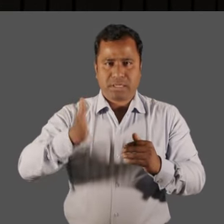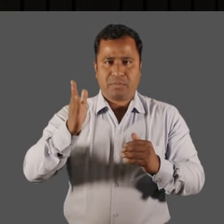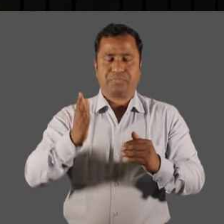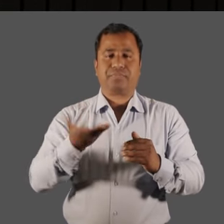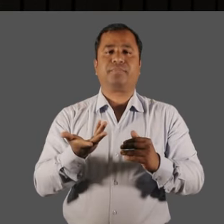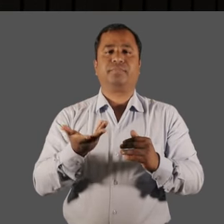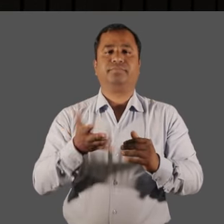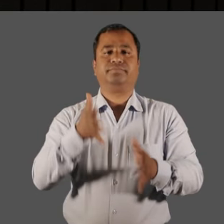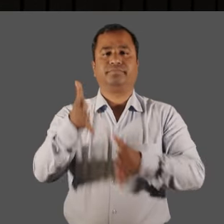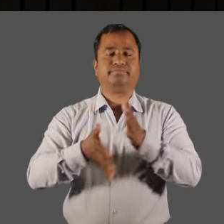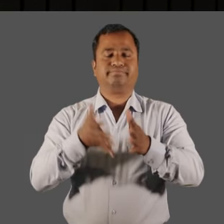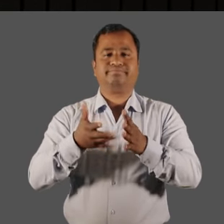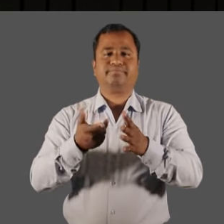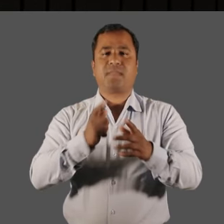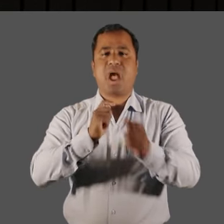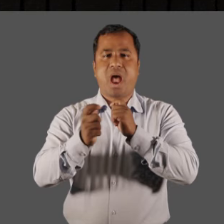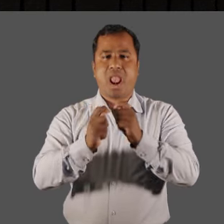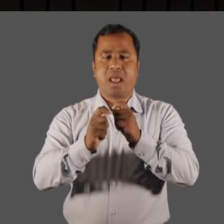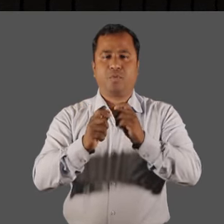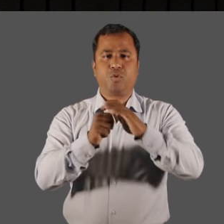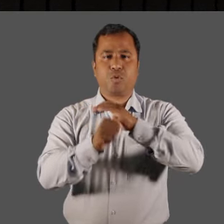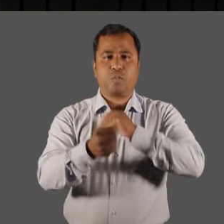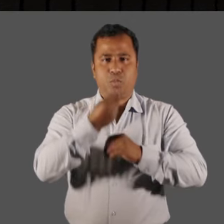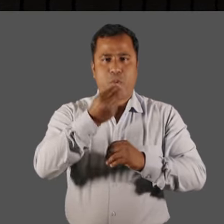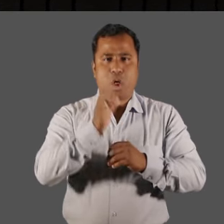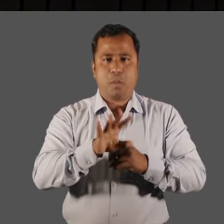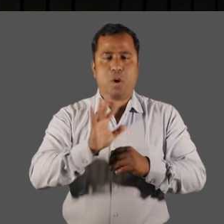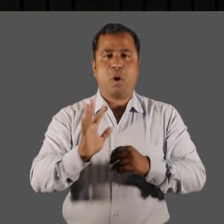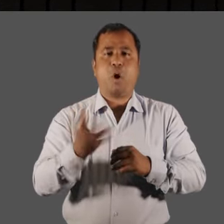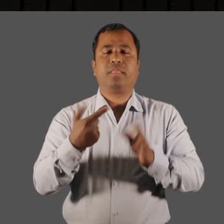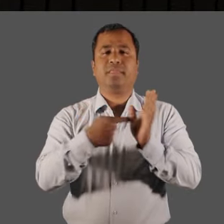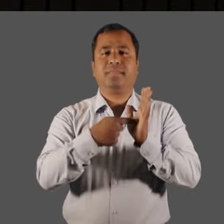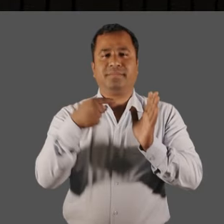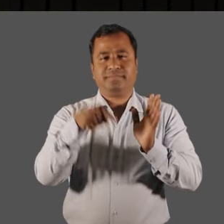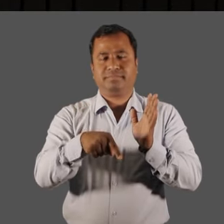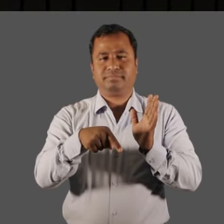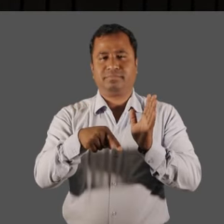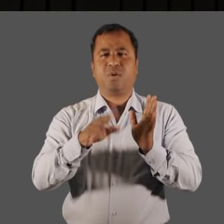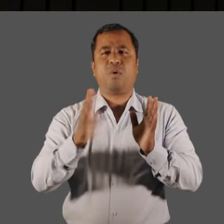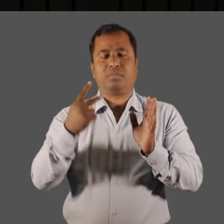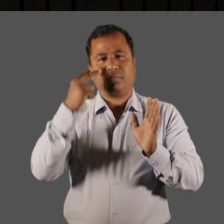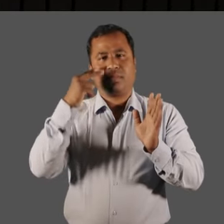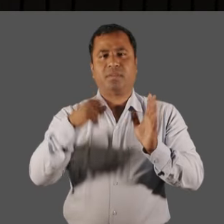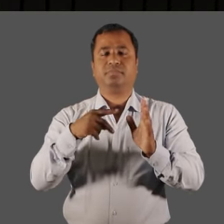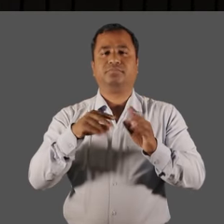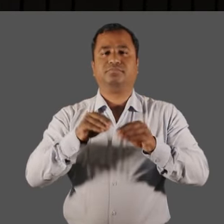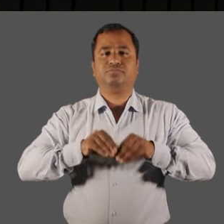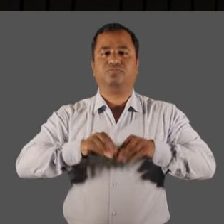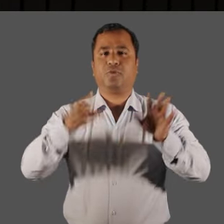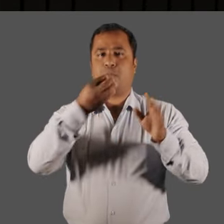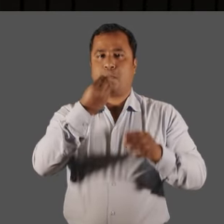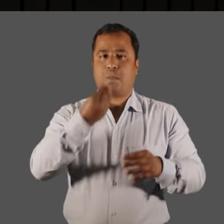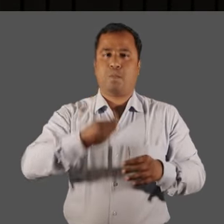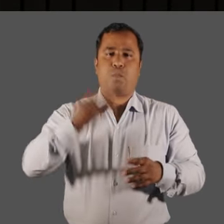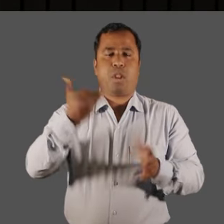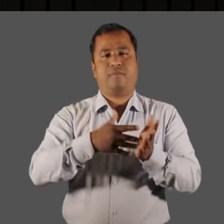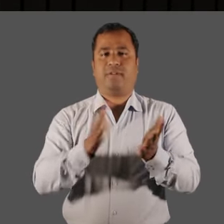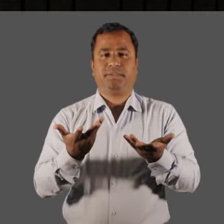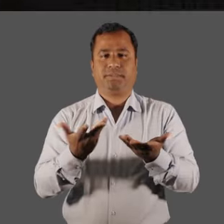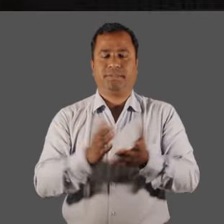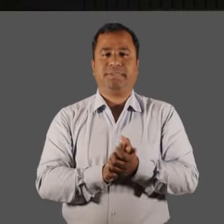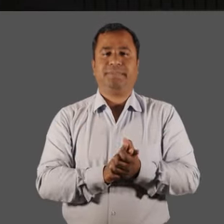এমন কোনো কারো সাথে আমি একটা গোপনে কোনো কথা বলবো, সেটাও কিন্তু আমি একদম ওপেন প্লেসে বা ওপেন জায়গাতে আমি ইজিলি বলে ফেলছি।